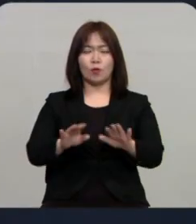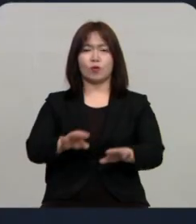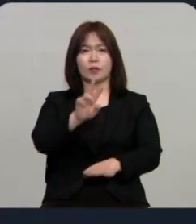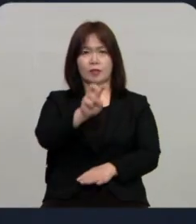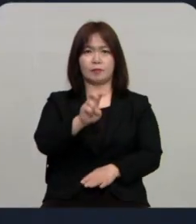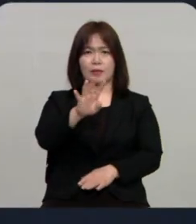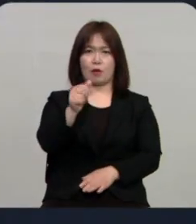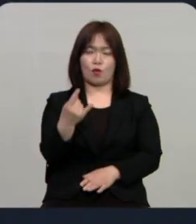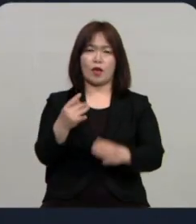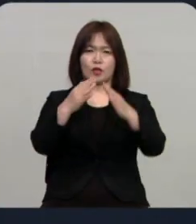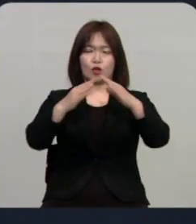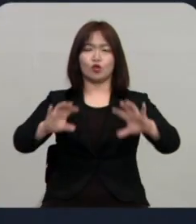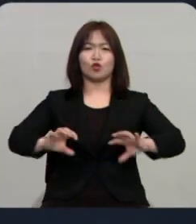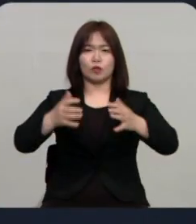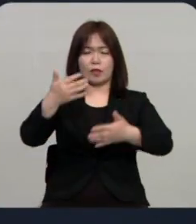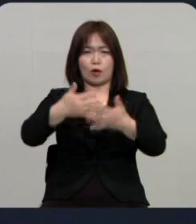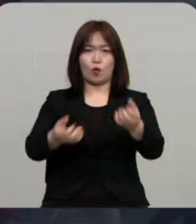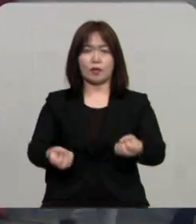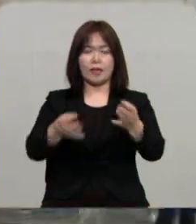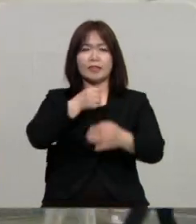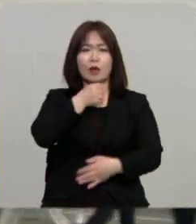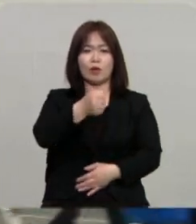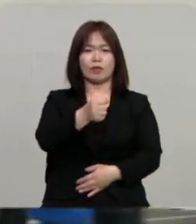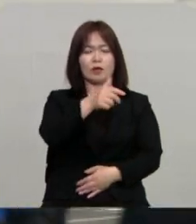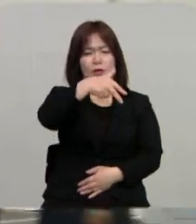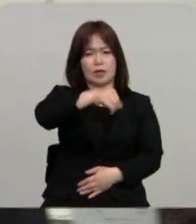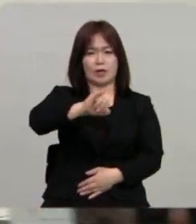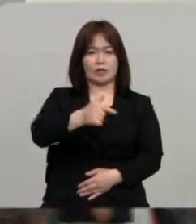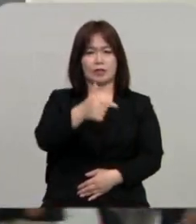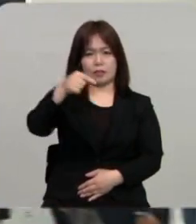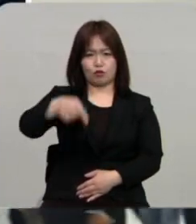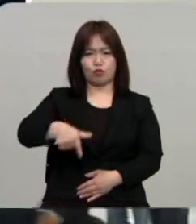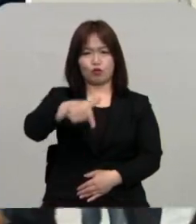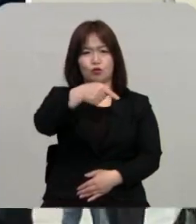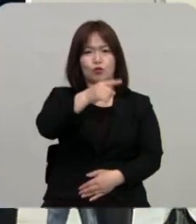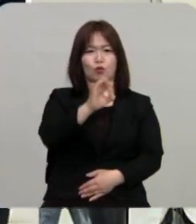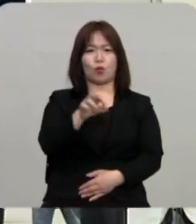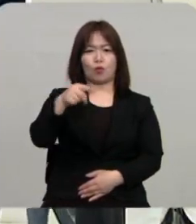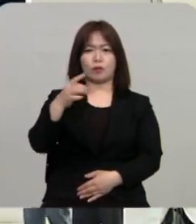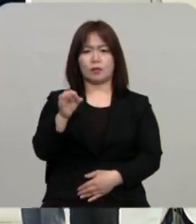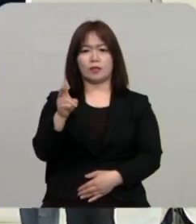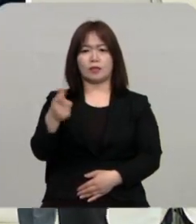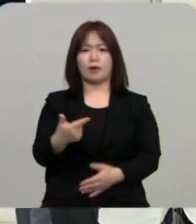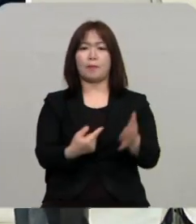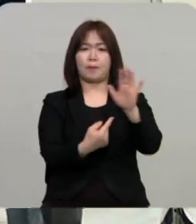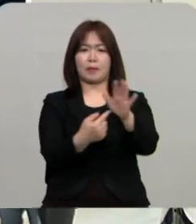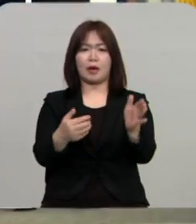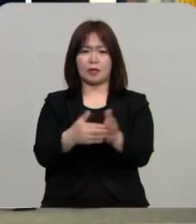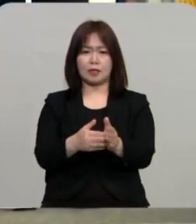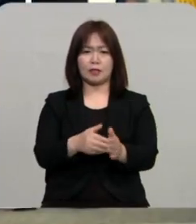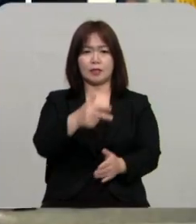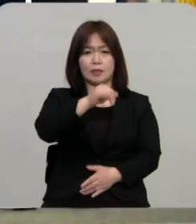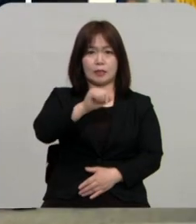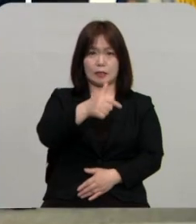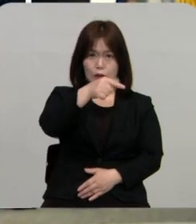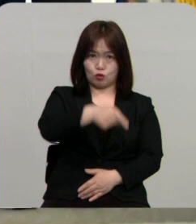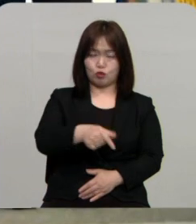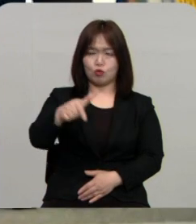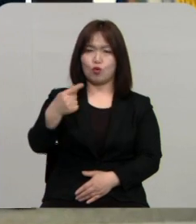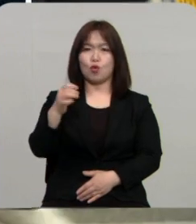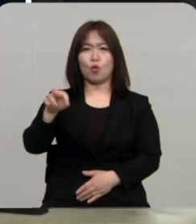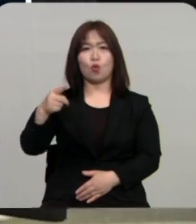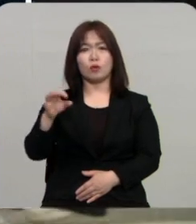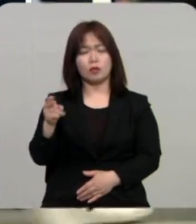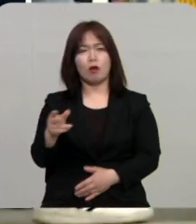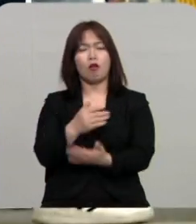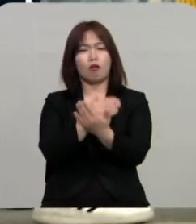제24회 전주국제영화제 개막식 사회자로 배우 진구와 공승현 씨가 선정됐습니다. 진구 배우와 공승현 배우는